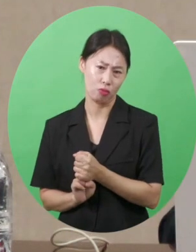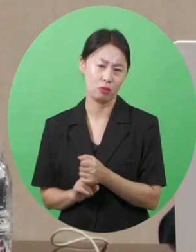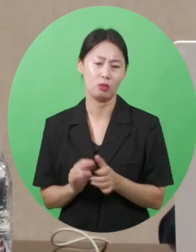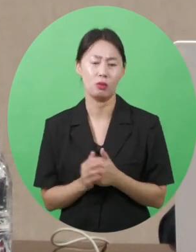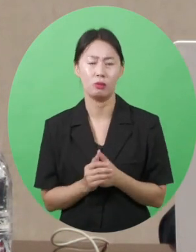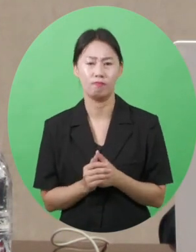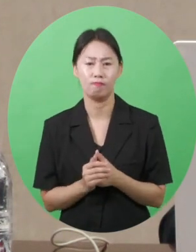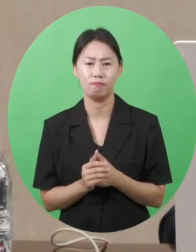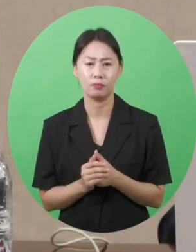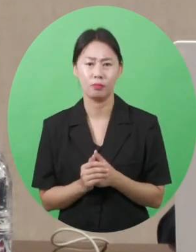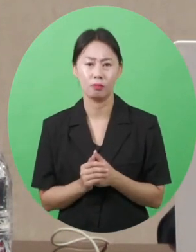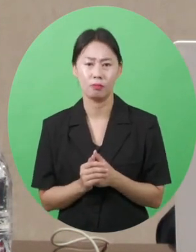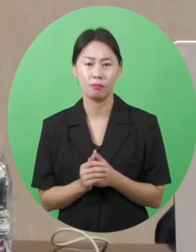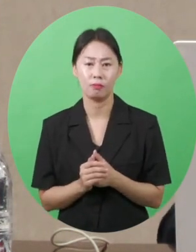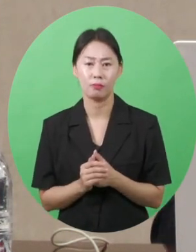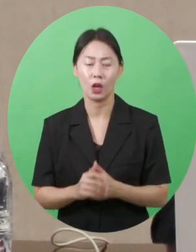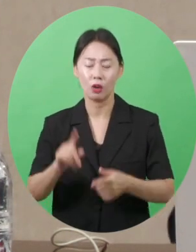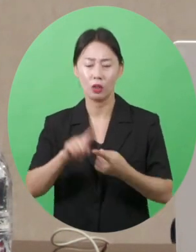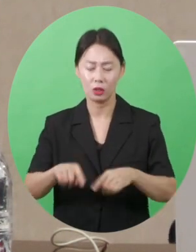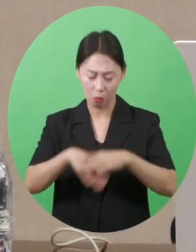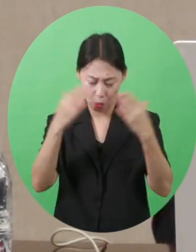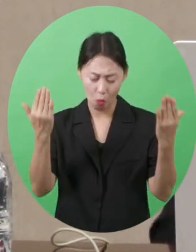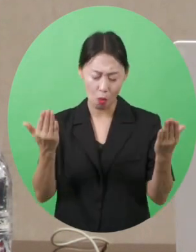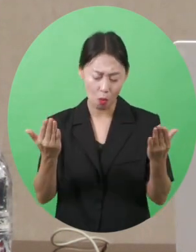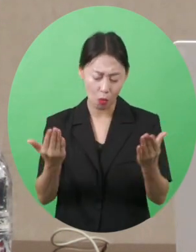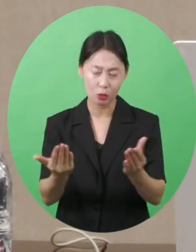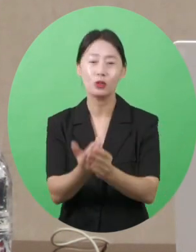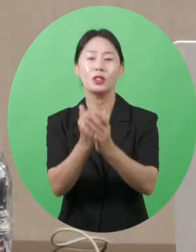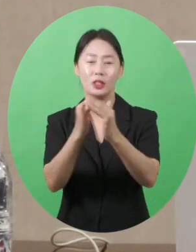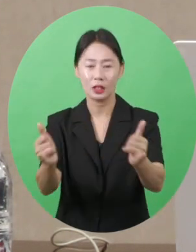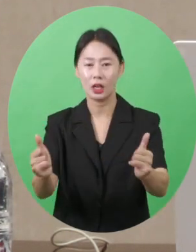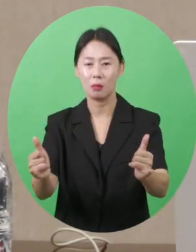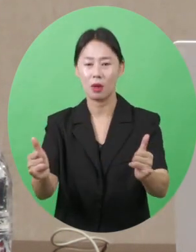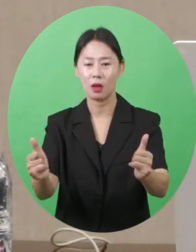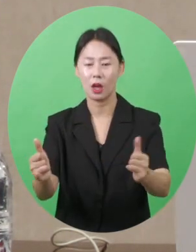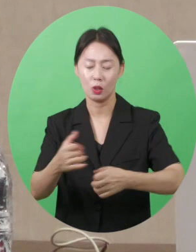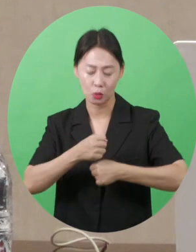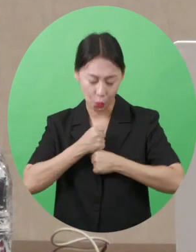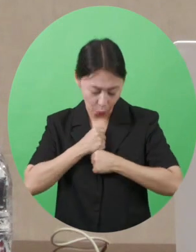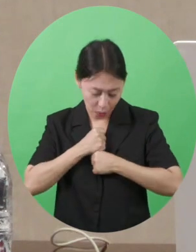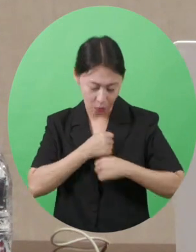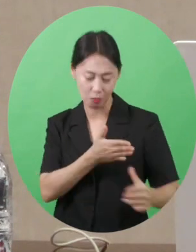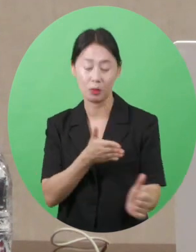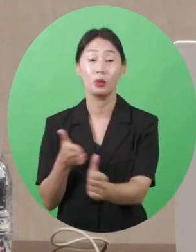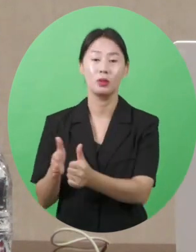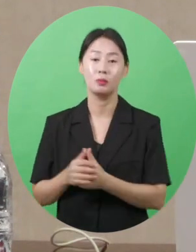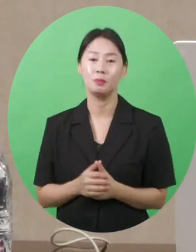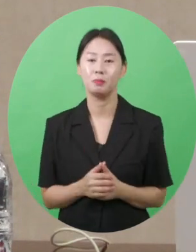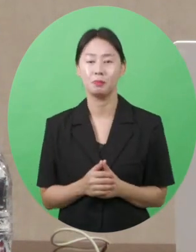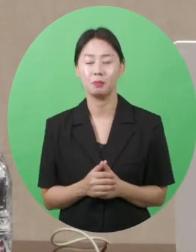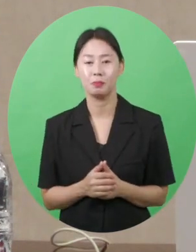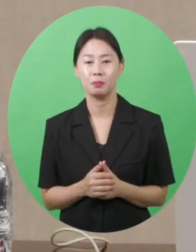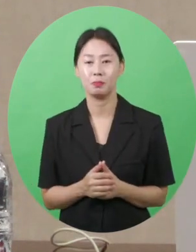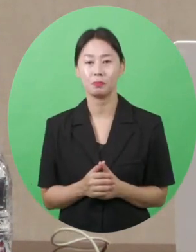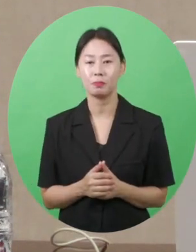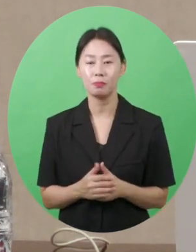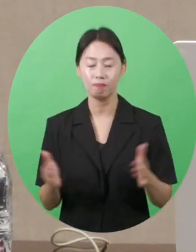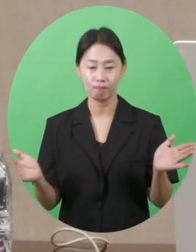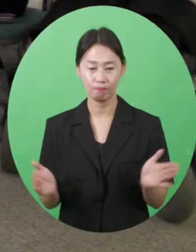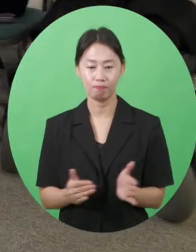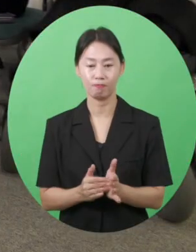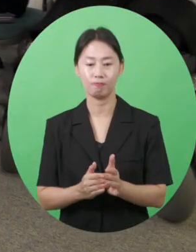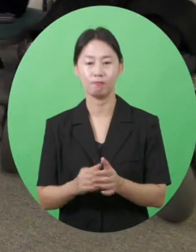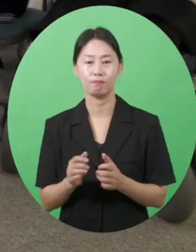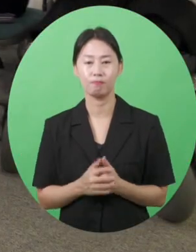우리 모두에게 조금 더 경각심을 갖게 되는 메시지가 되기를 바랍니다.